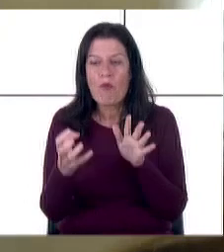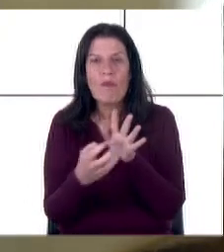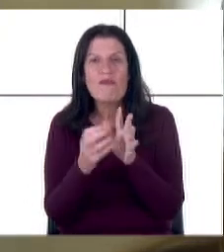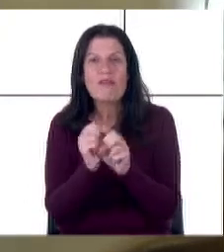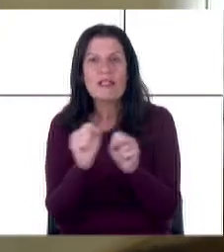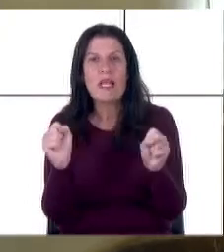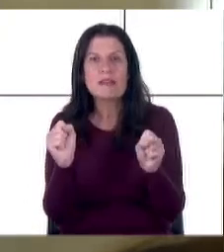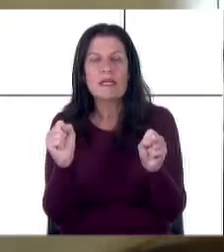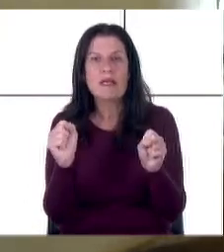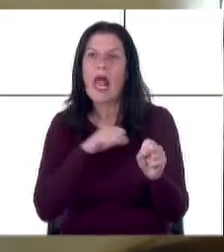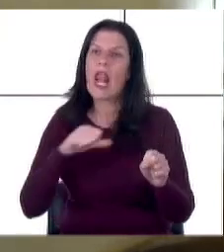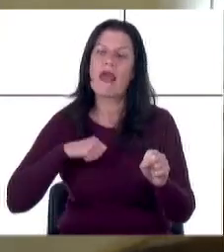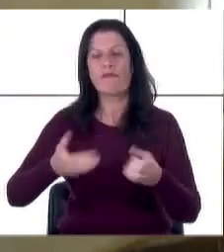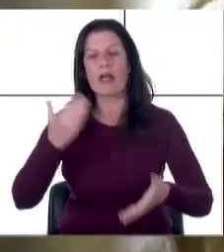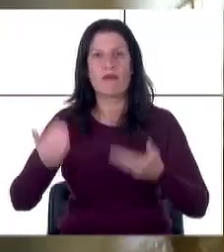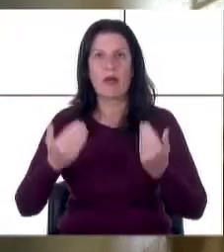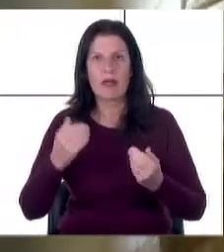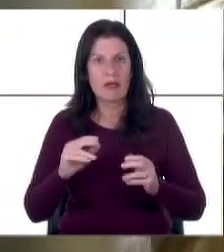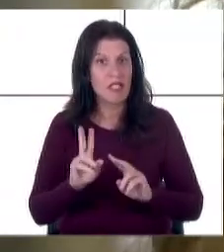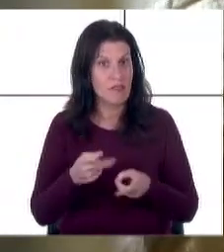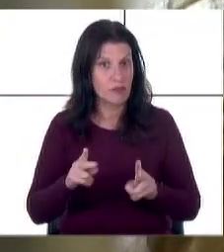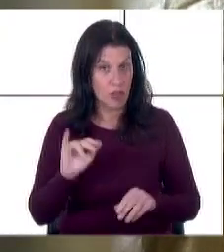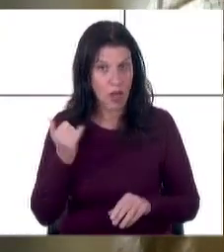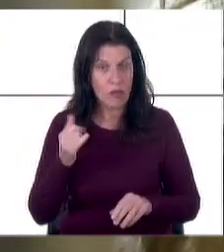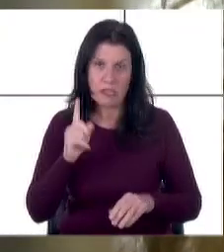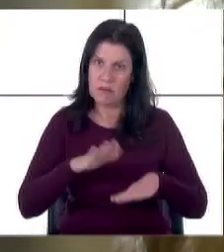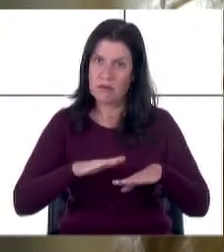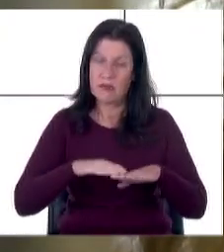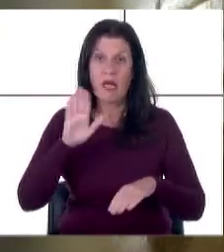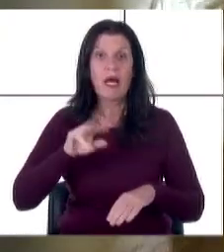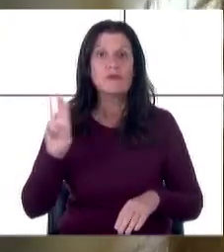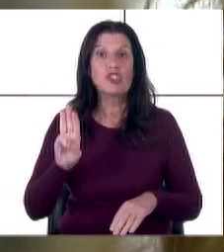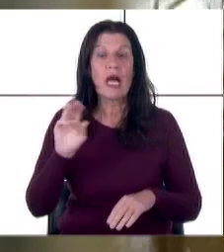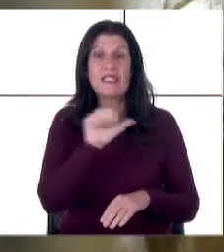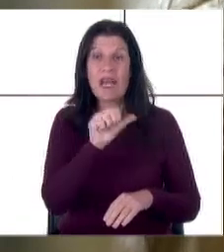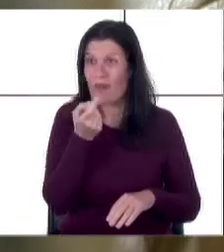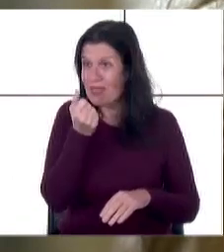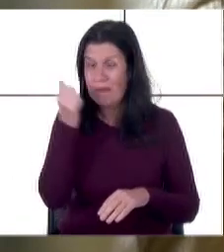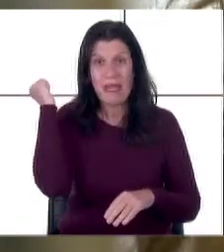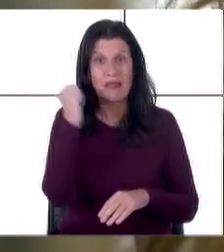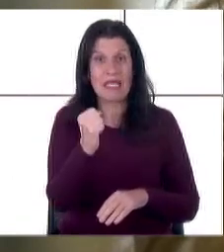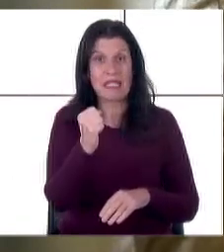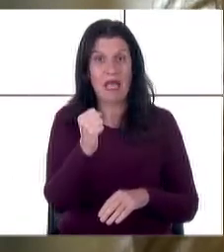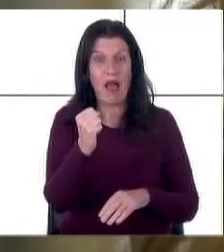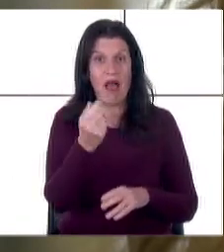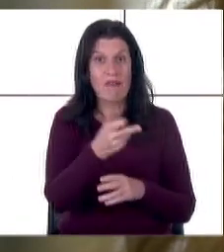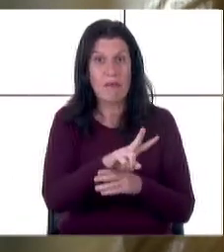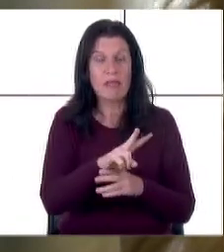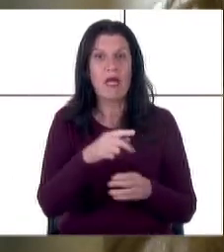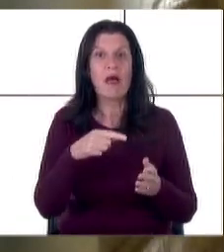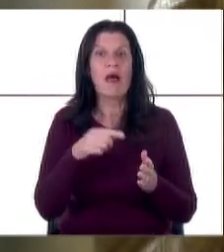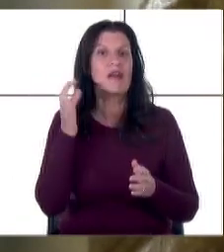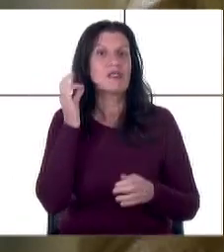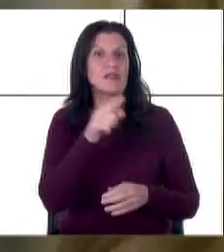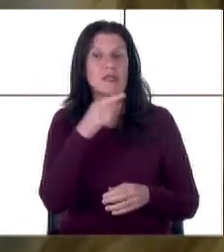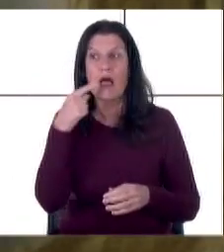חשופות ובלי ניסיון ובלי ידע מקדים. שירה איסקוב כמעט נרצחה כשהיא אמרה לבן זוגה